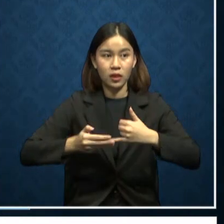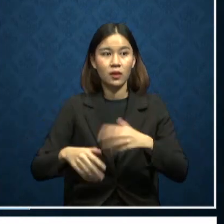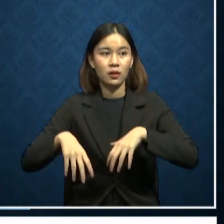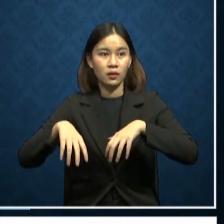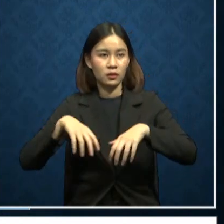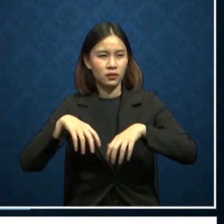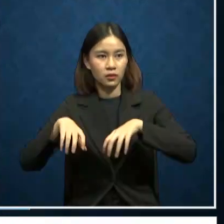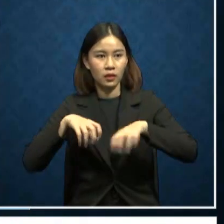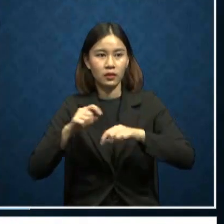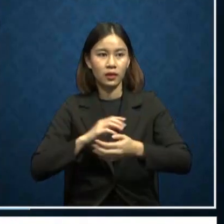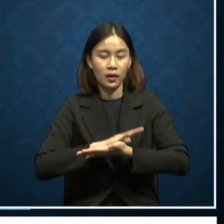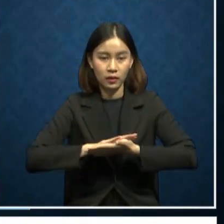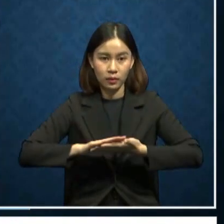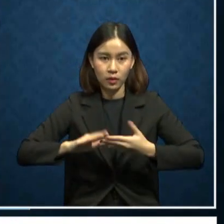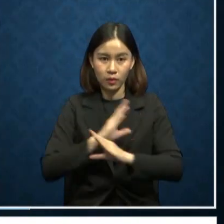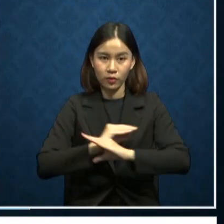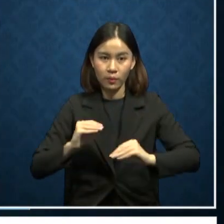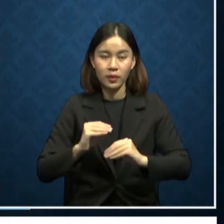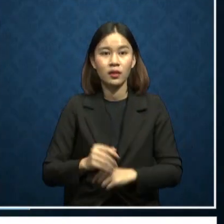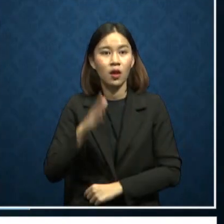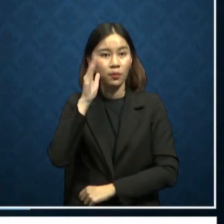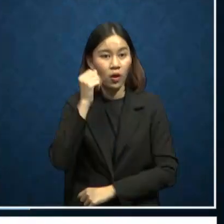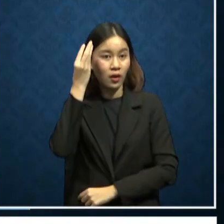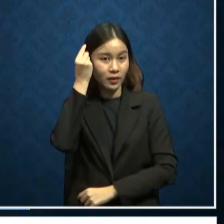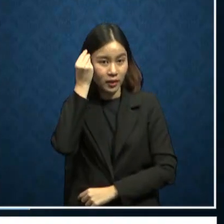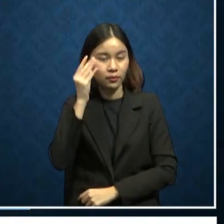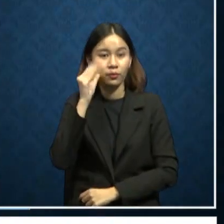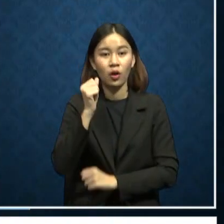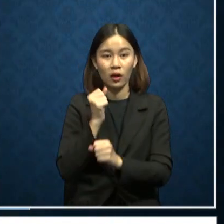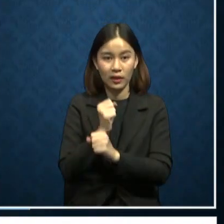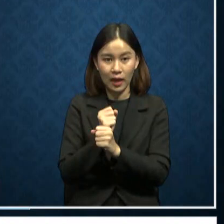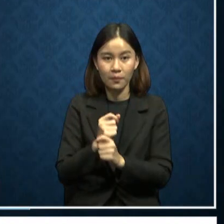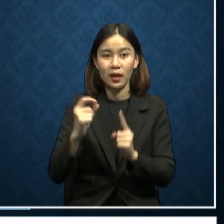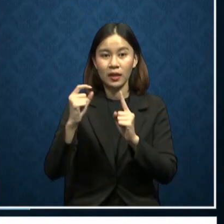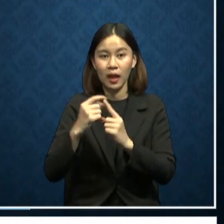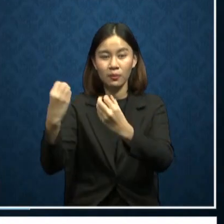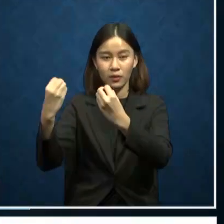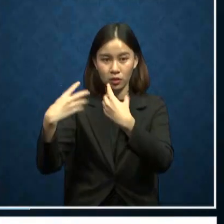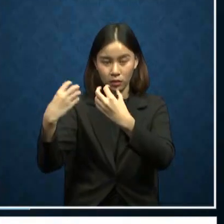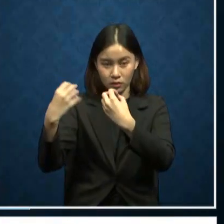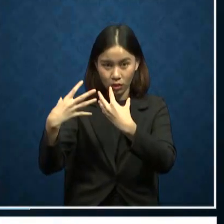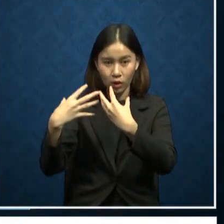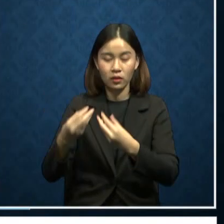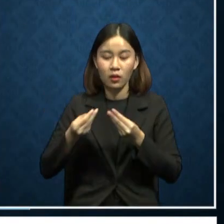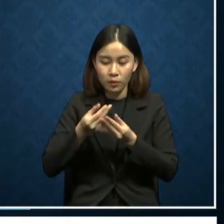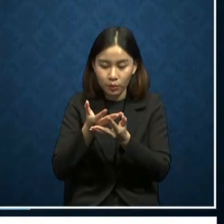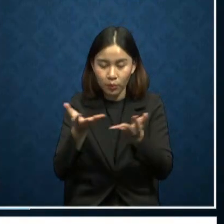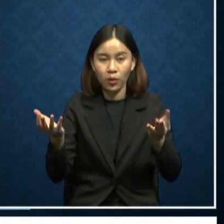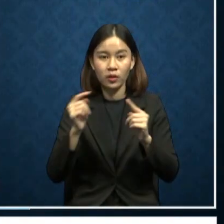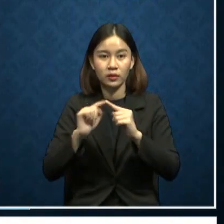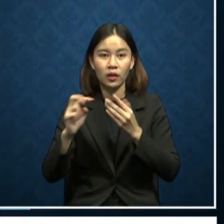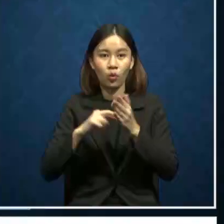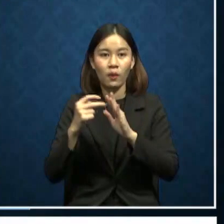สันติโดยถือได้ว่าสิ่งที่พ่อคิดสิ่งที่พ่อพธคำที่พสอนพรที่พ่อให้นั้นคือ